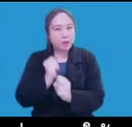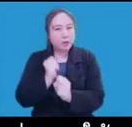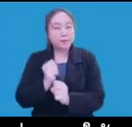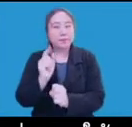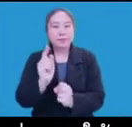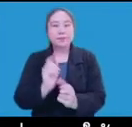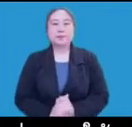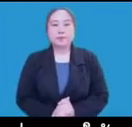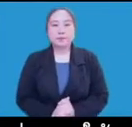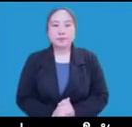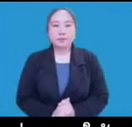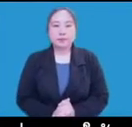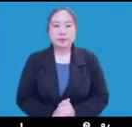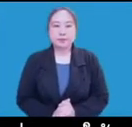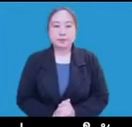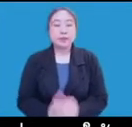นี่ย